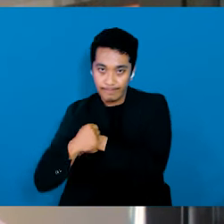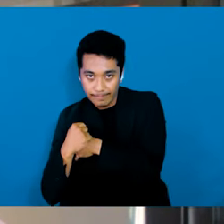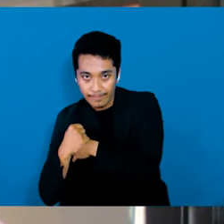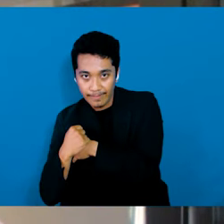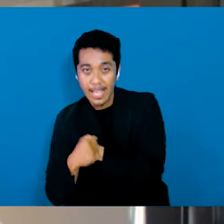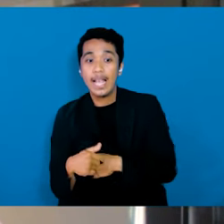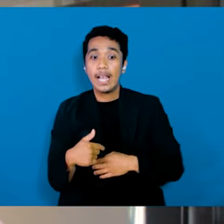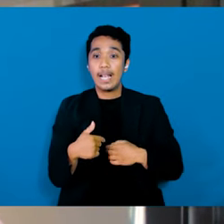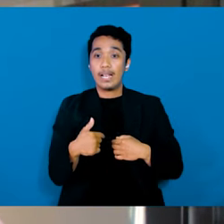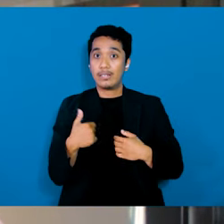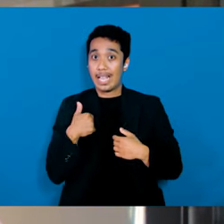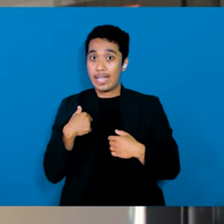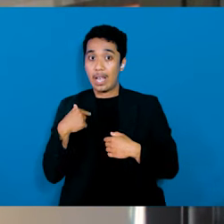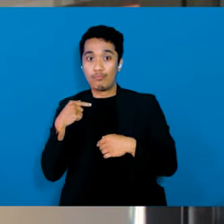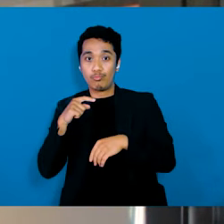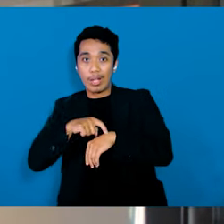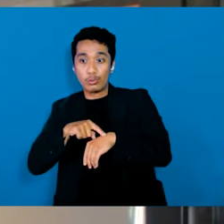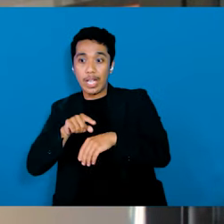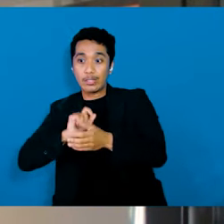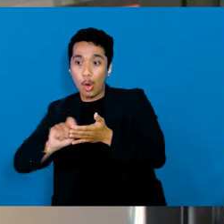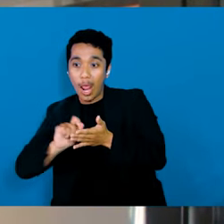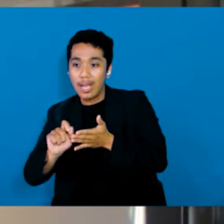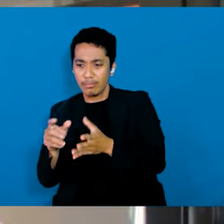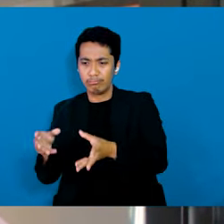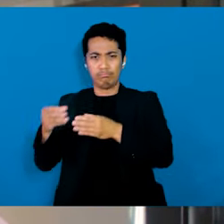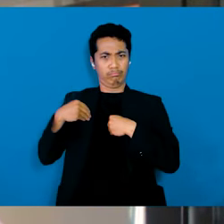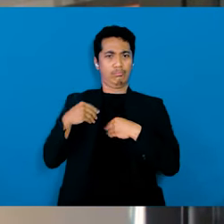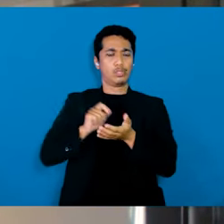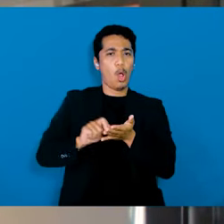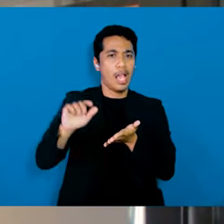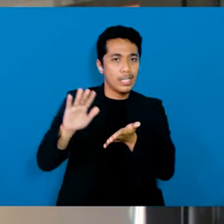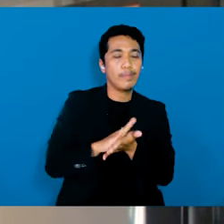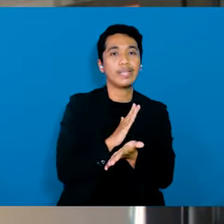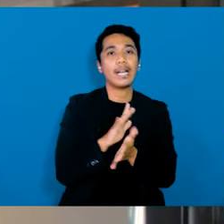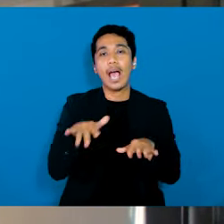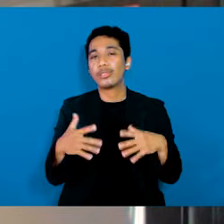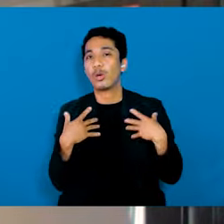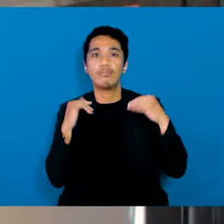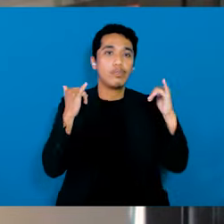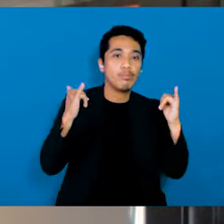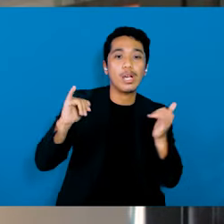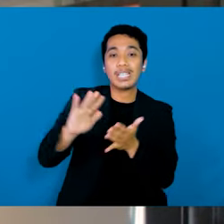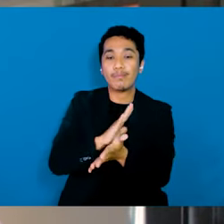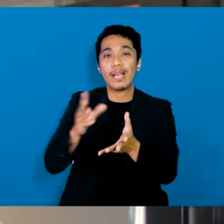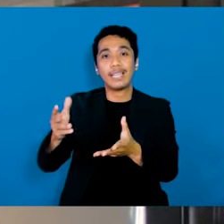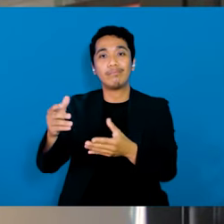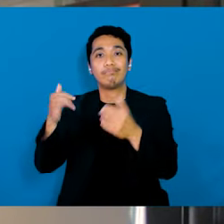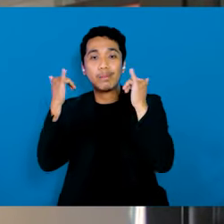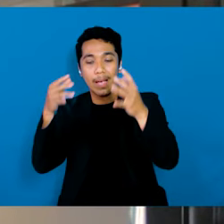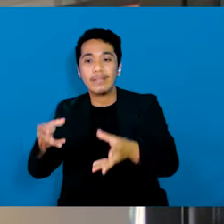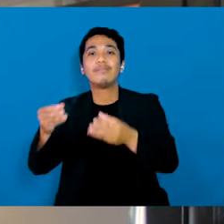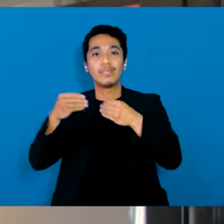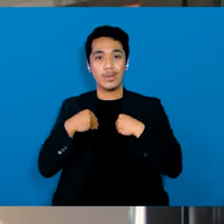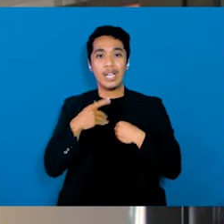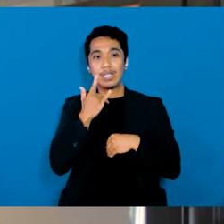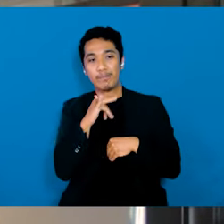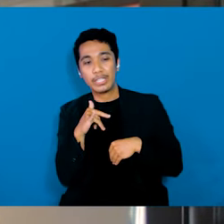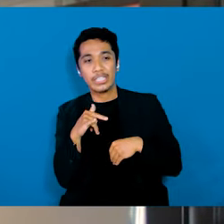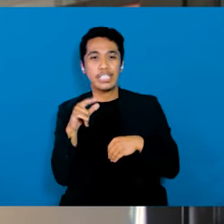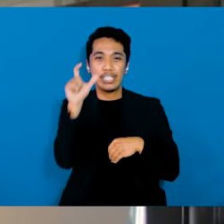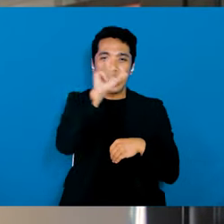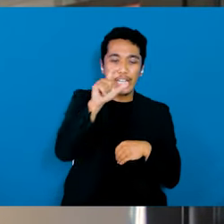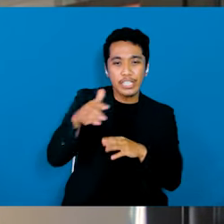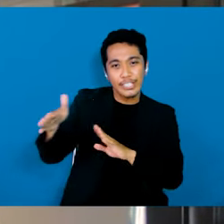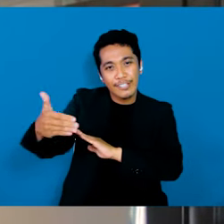saya disekolahin gitu. Ketika bermain diberikan keleluasaan bermain kayak gitu. Cari cetol, cari yuyu,